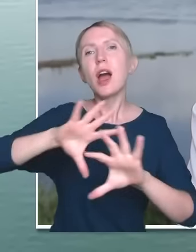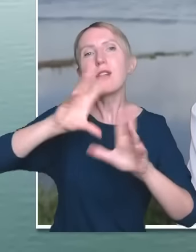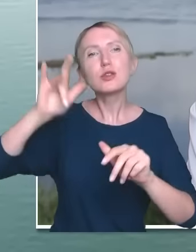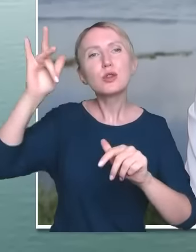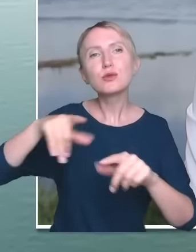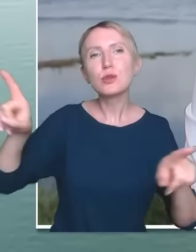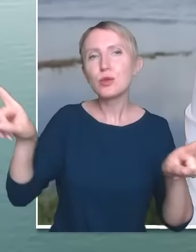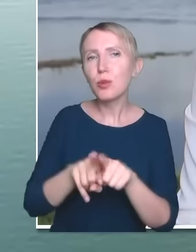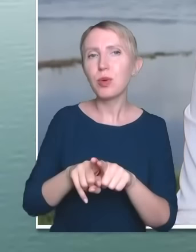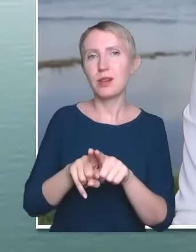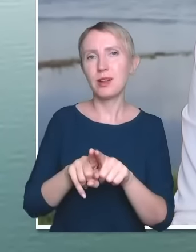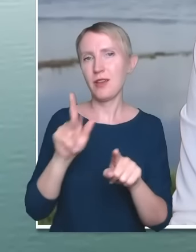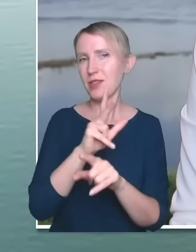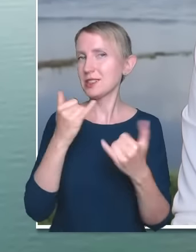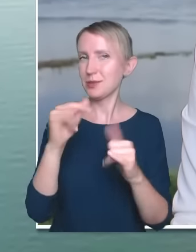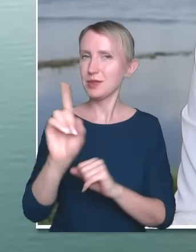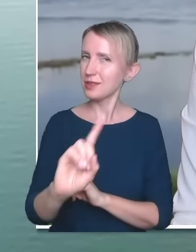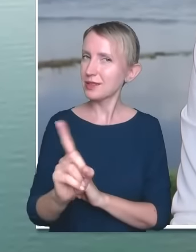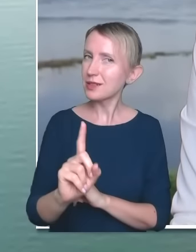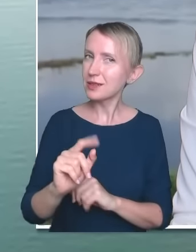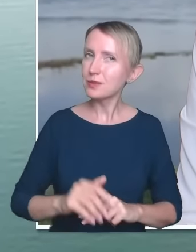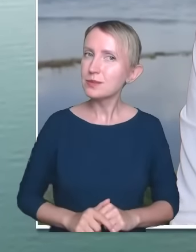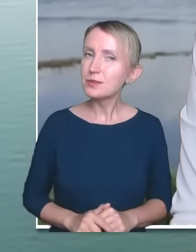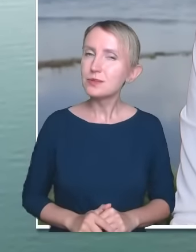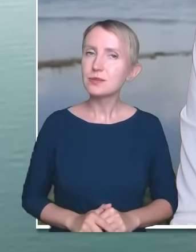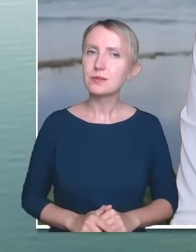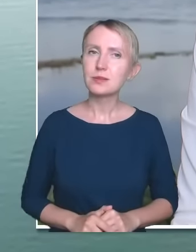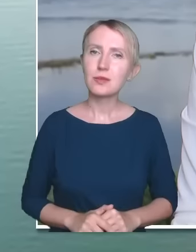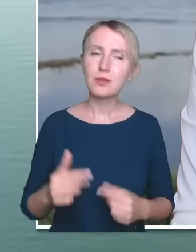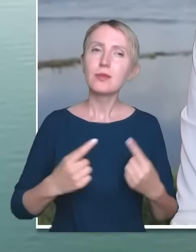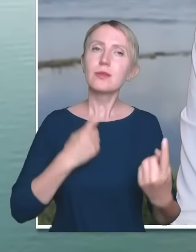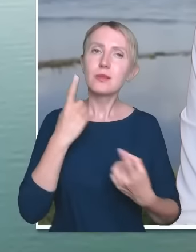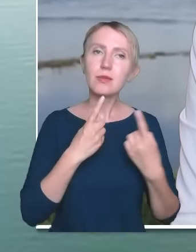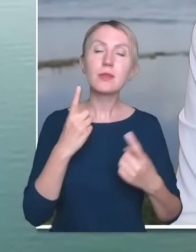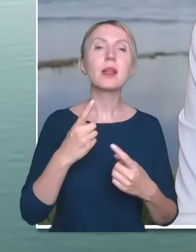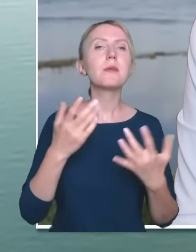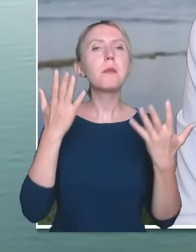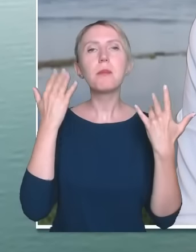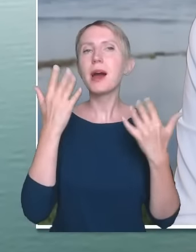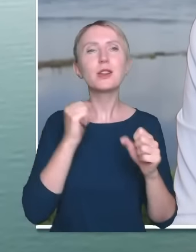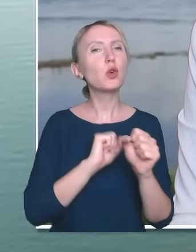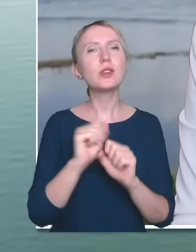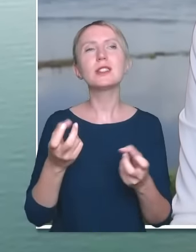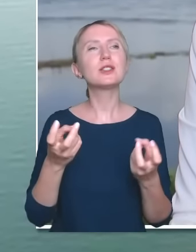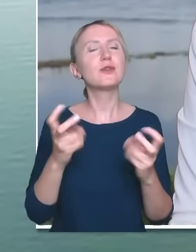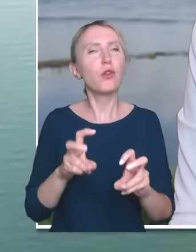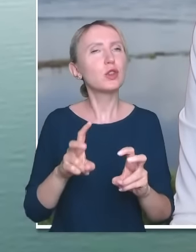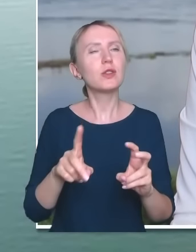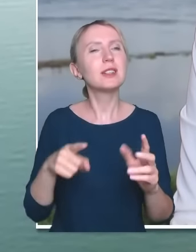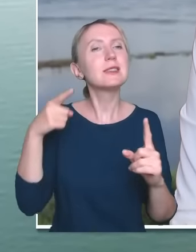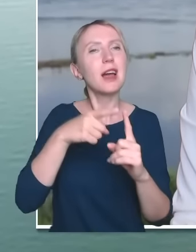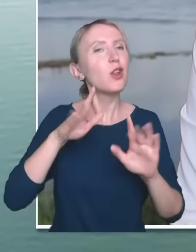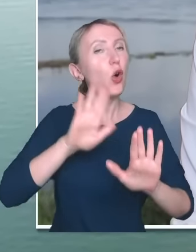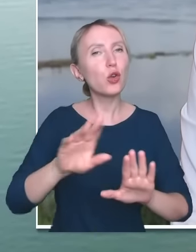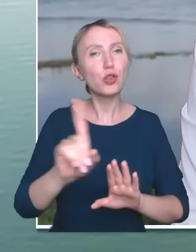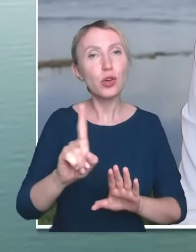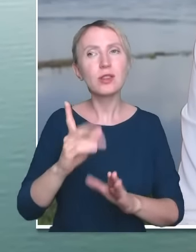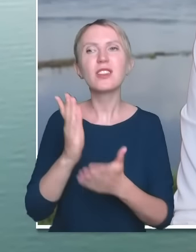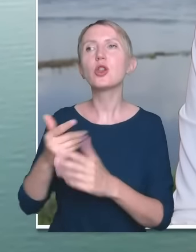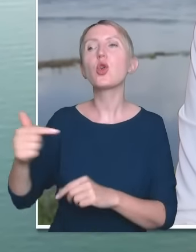samo, jak w każdym innym obszarze. Więc myślę, że ten park nie jest tworzony dla ochrony, tylko jest tworzony w